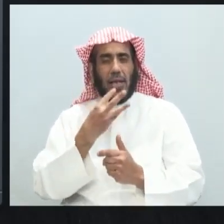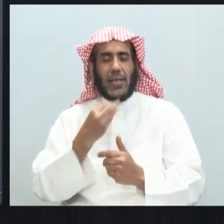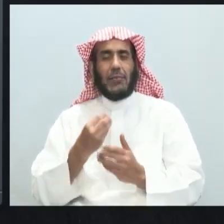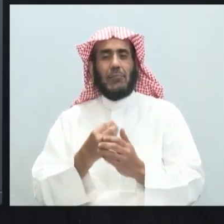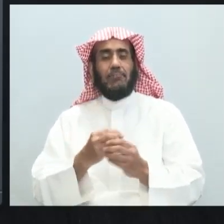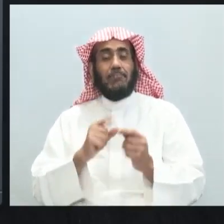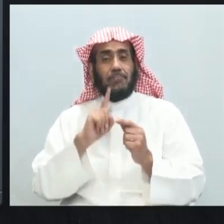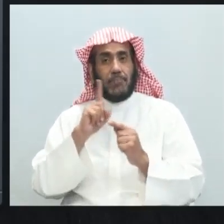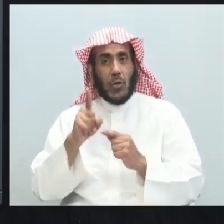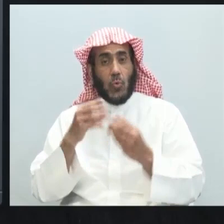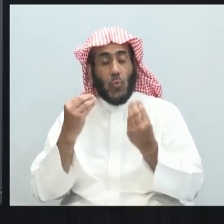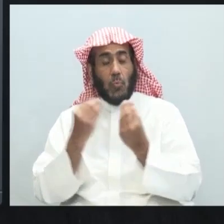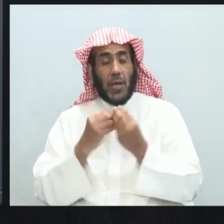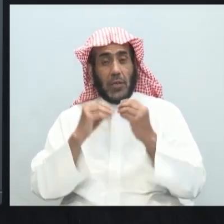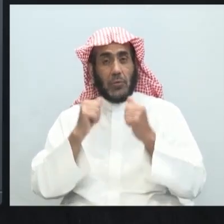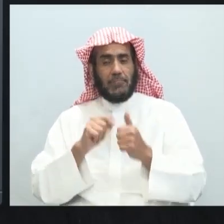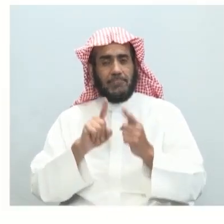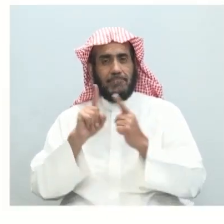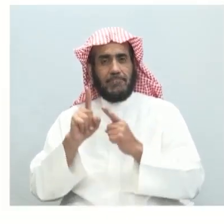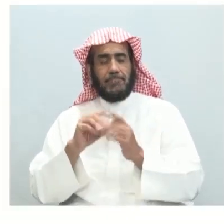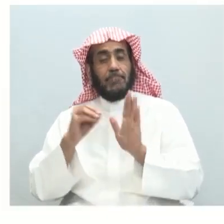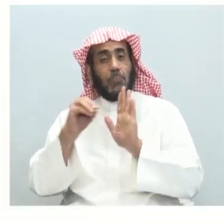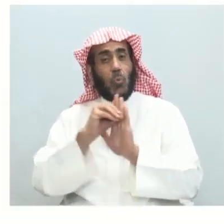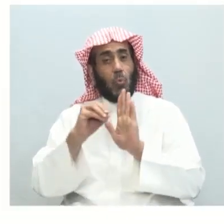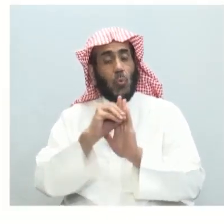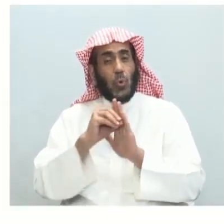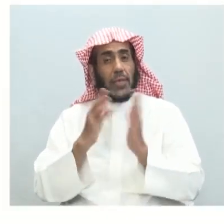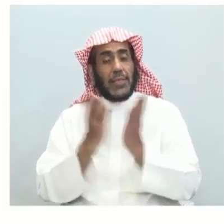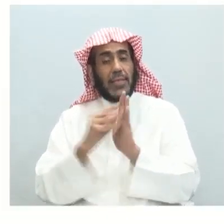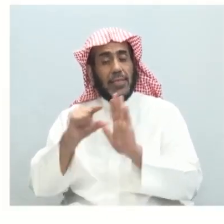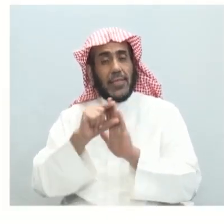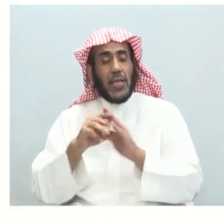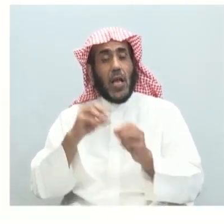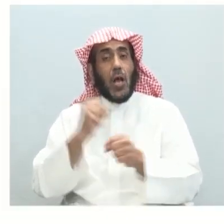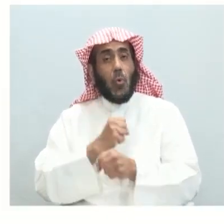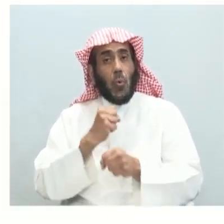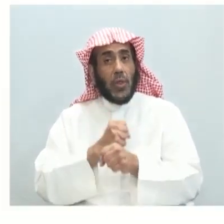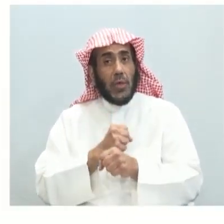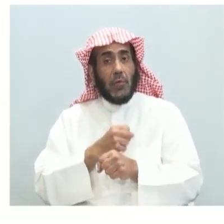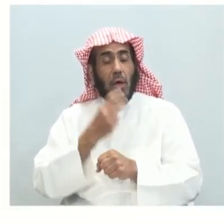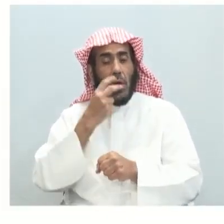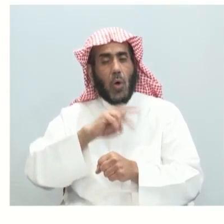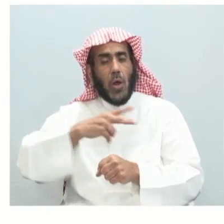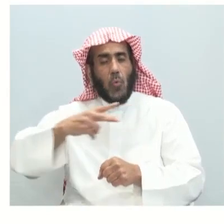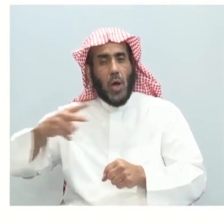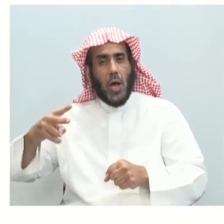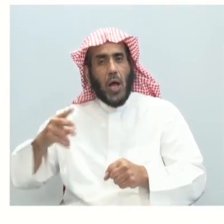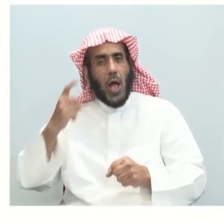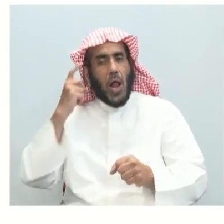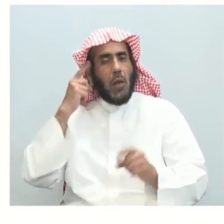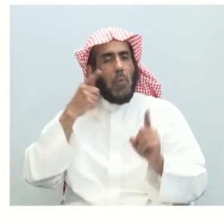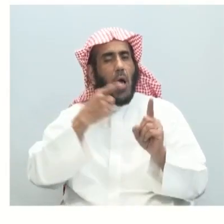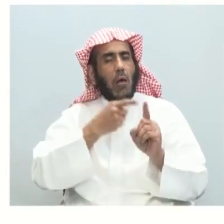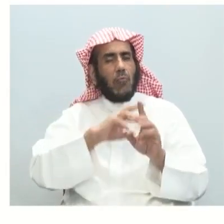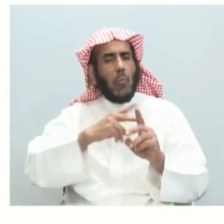ننظر معا طلابي وطالباتي الى موضوع الدرس الوظيفه النحويه انواع المعارف